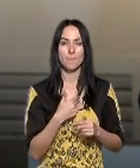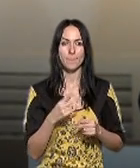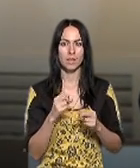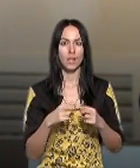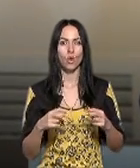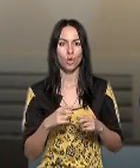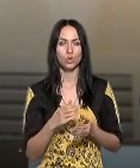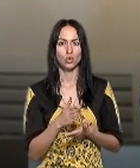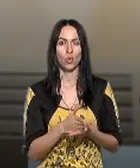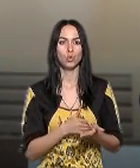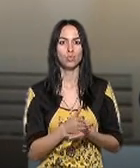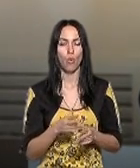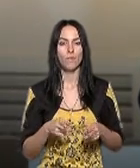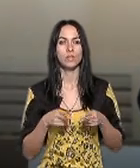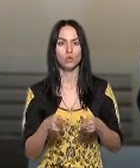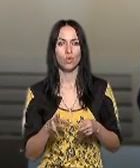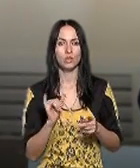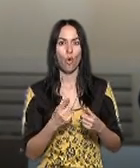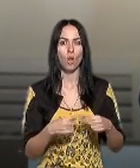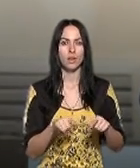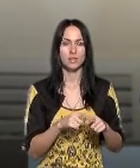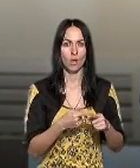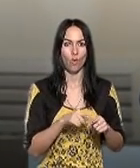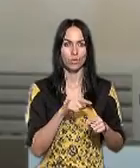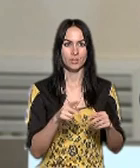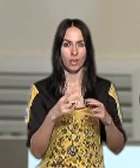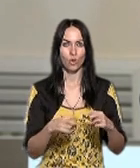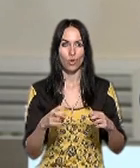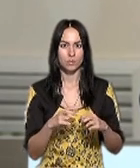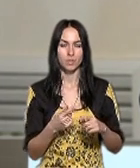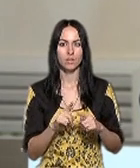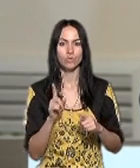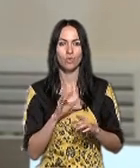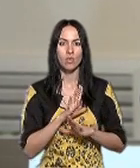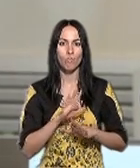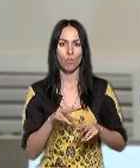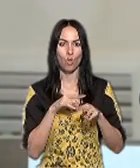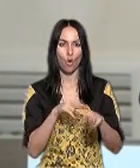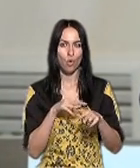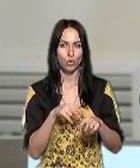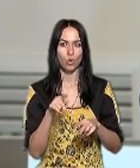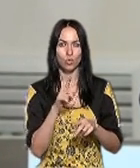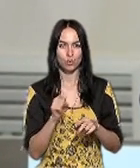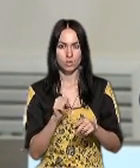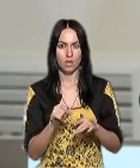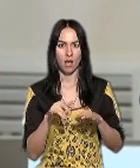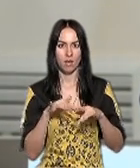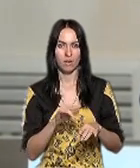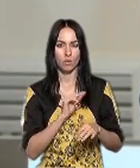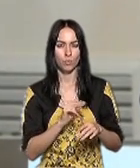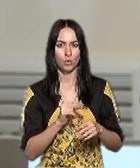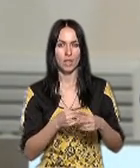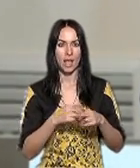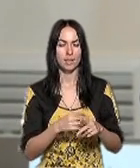саме організація цих робіт і відсутність контролю належного за організацією належної до техніки